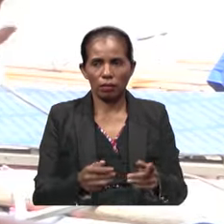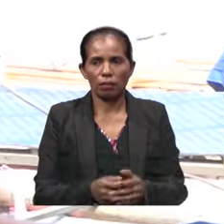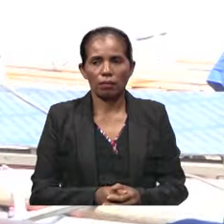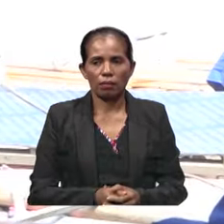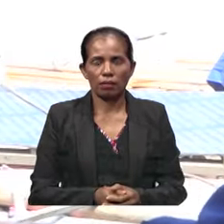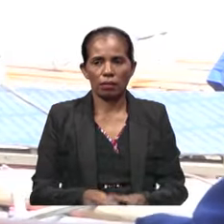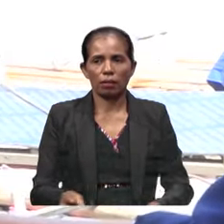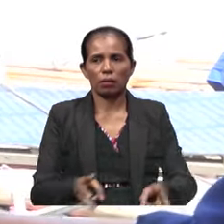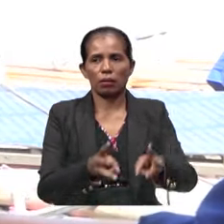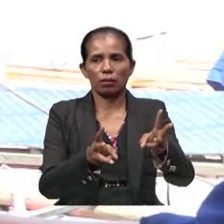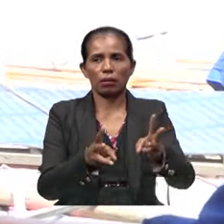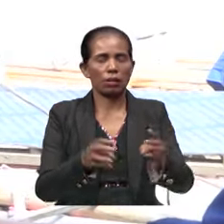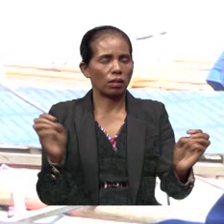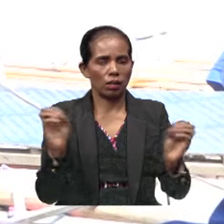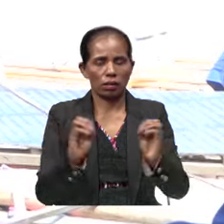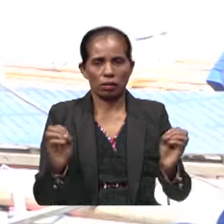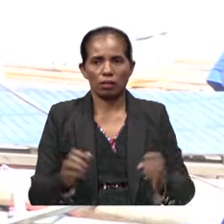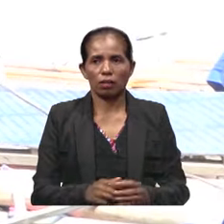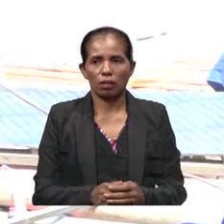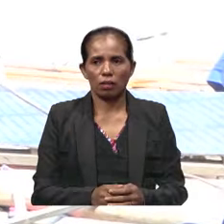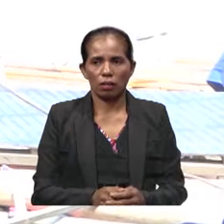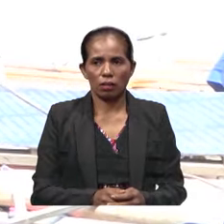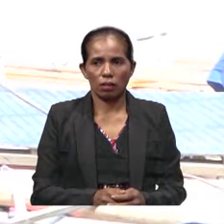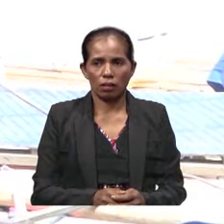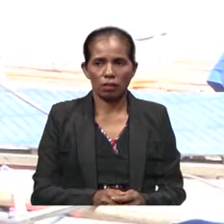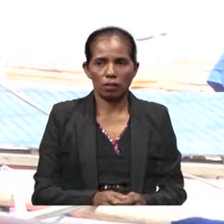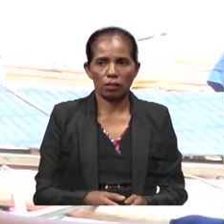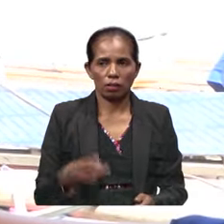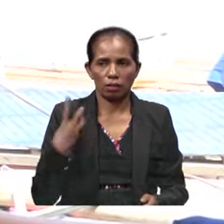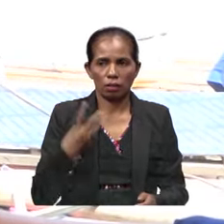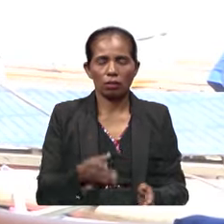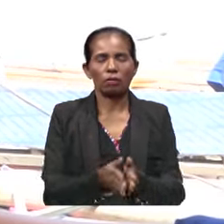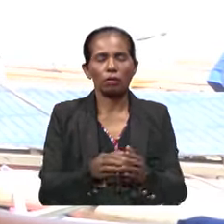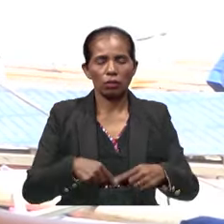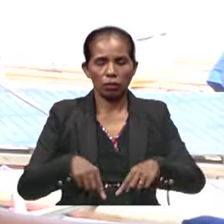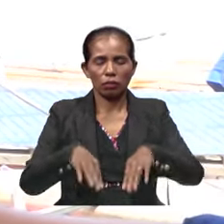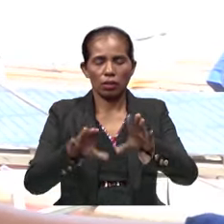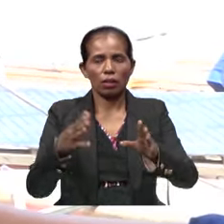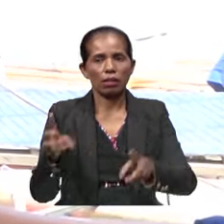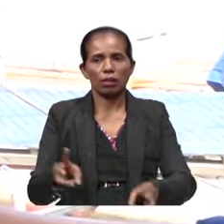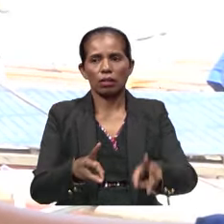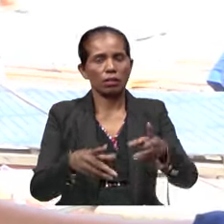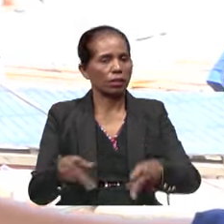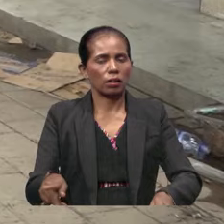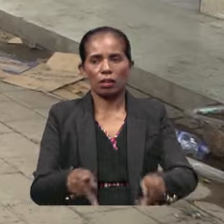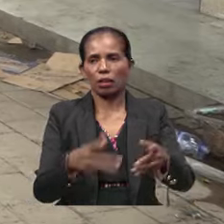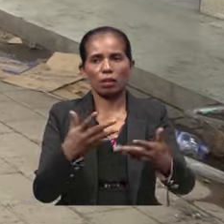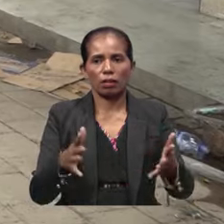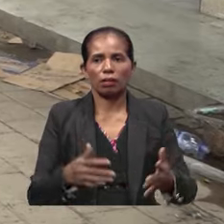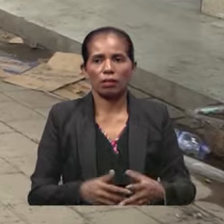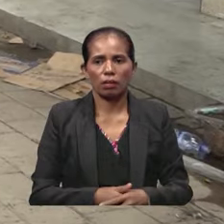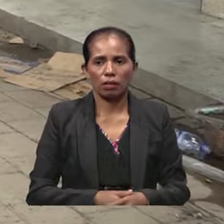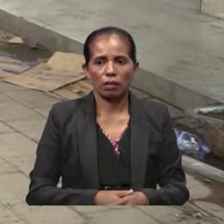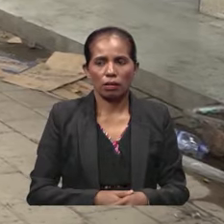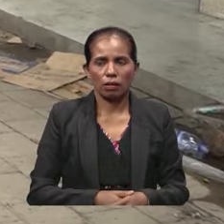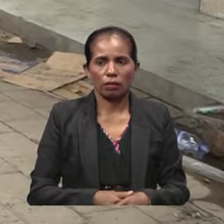husu dalan itu atu laul dia mos la iha. Tu tamba tu tande. Ah ne maka au hodi saiba leur. Ah dalan la iha. Ah, fatin ya